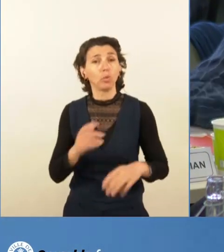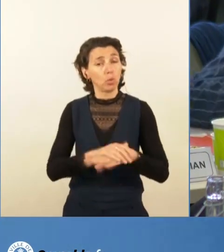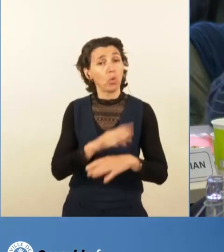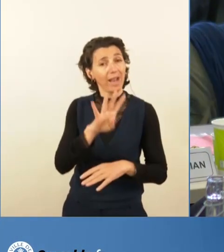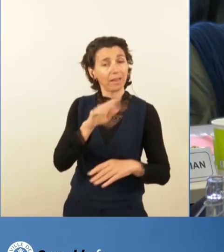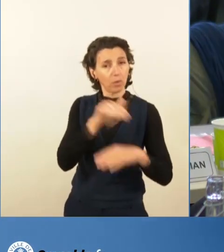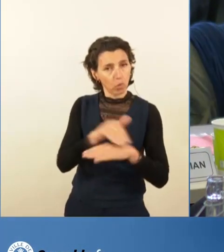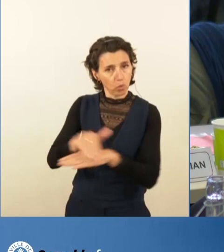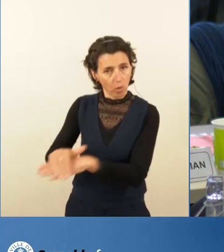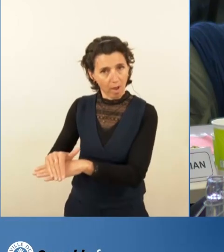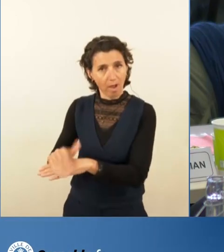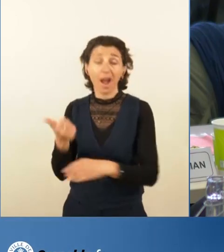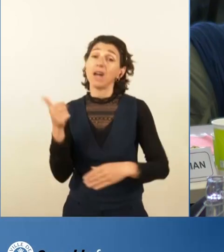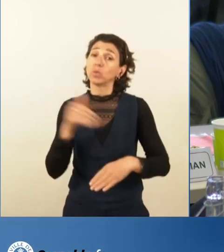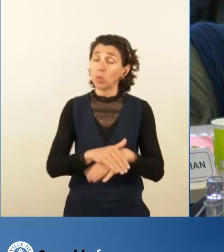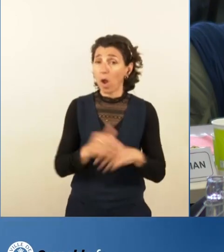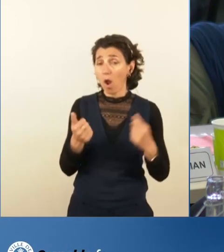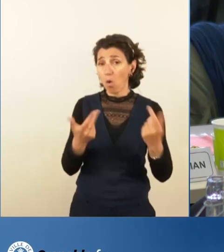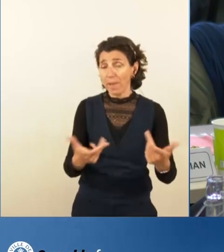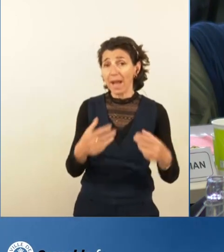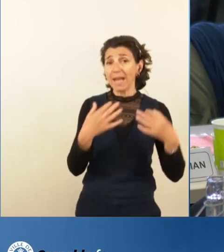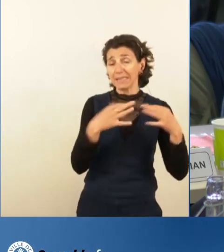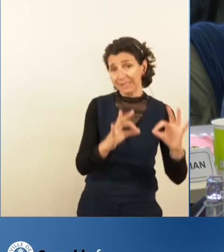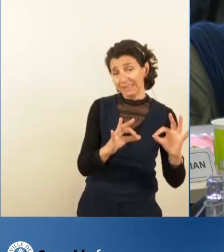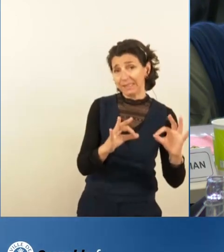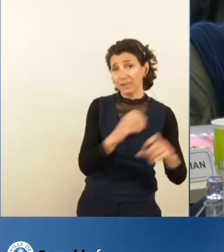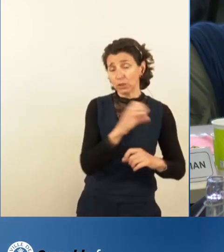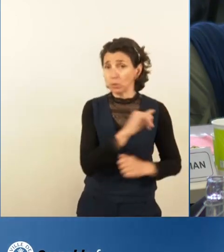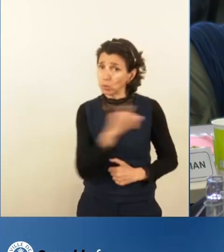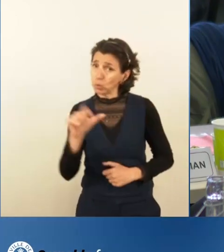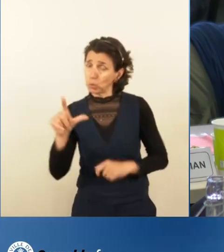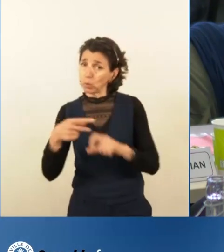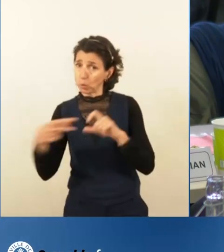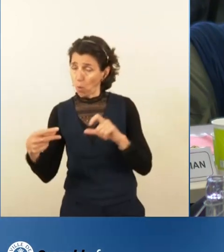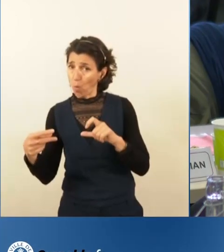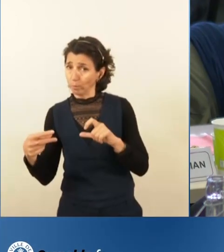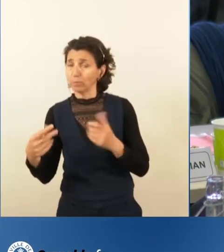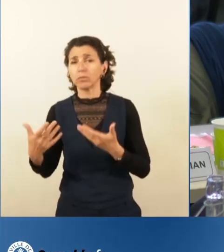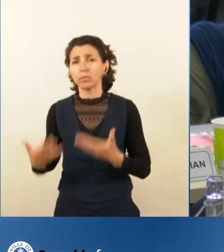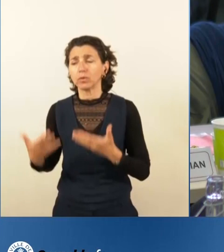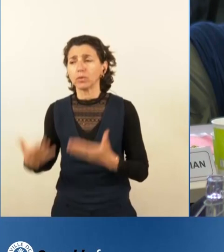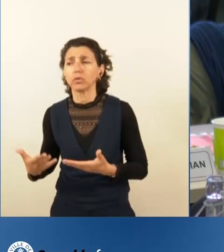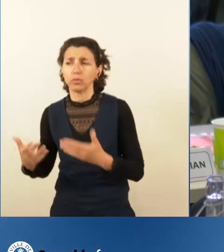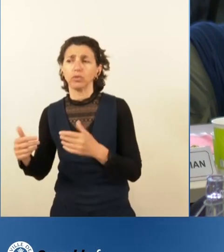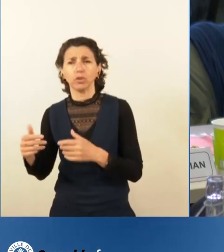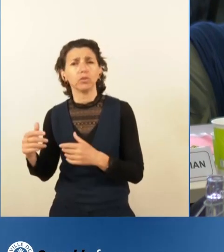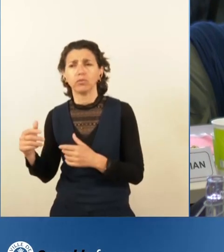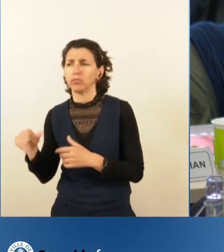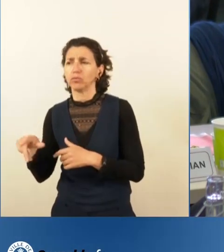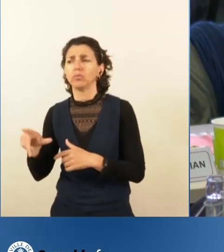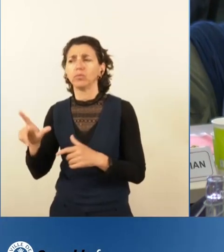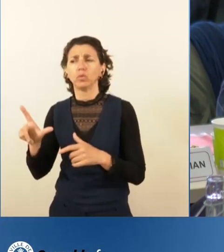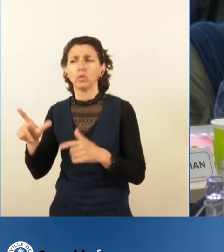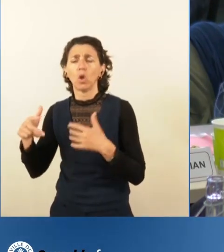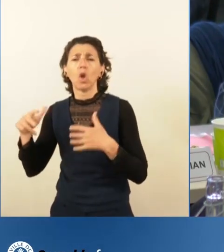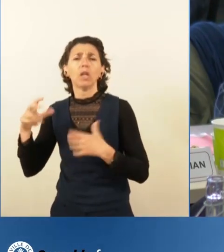centimes à 2 euros contre 40 centimes à 2 euros 45 aujourd'hui pour un coup qui est environ d'environ 7,6 euros la